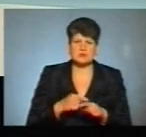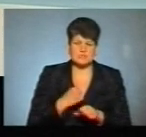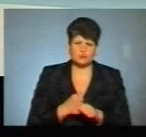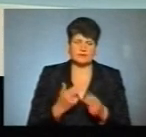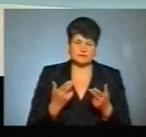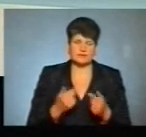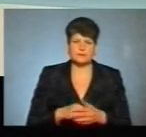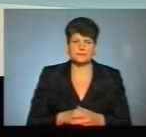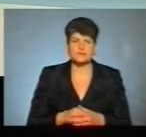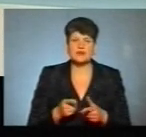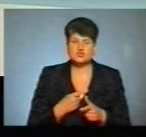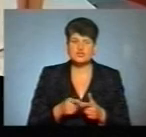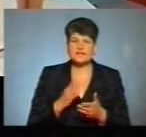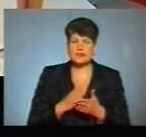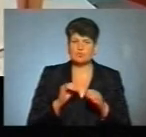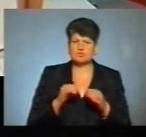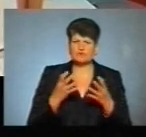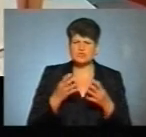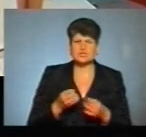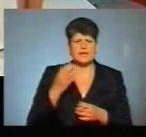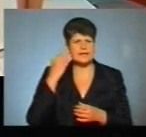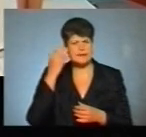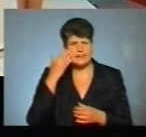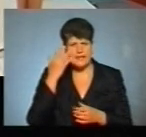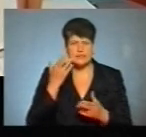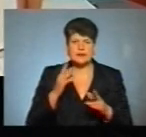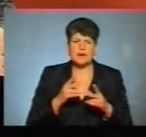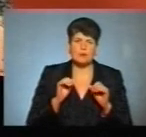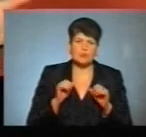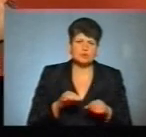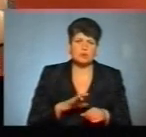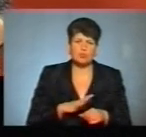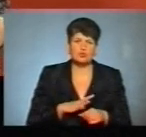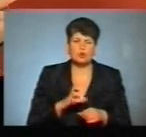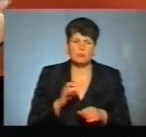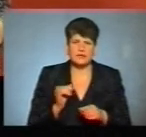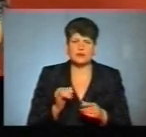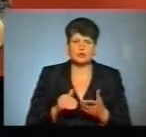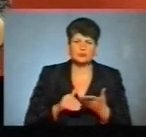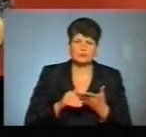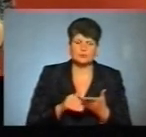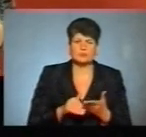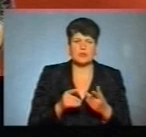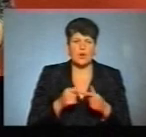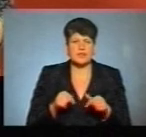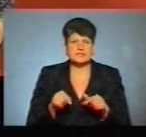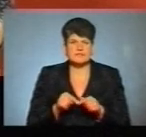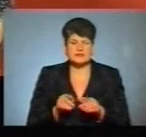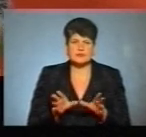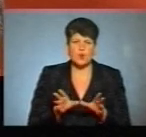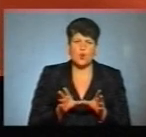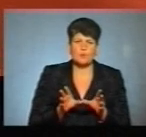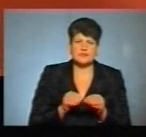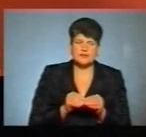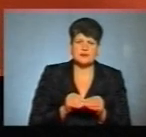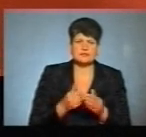Так. А чи є, можливо, ще якісь ідеї, яким чином можна було б долучитися, допомогти, організуватися,